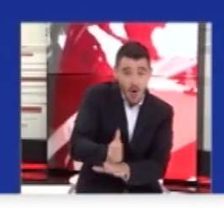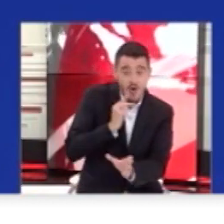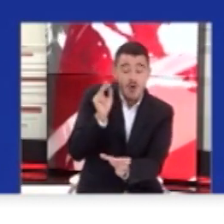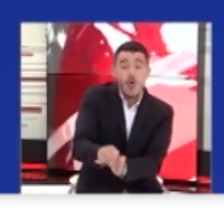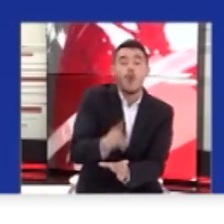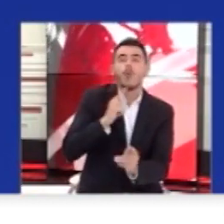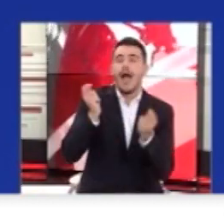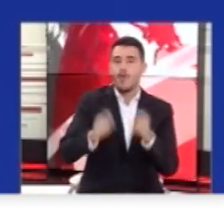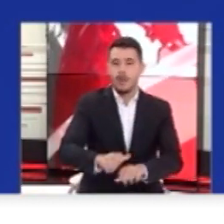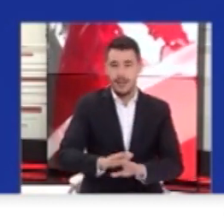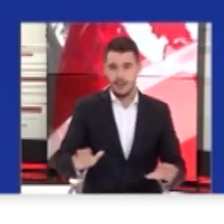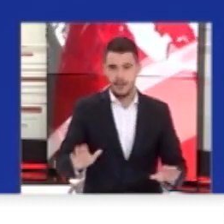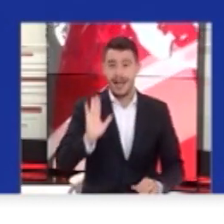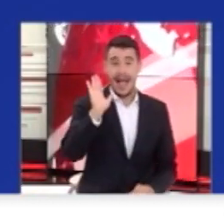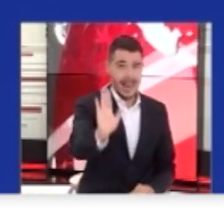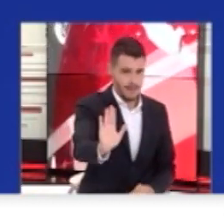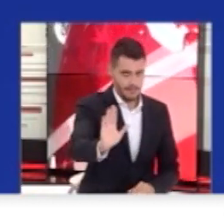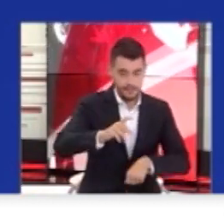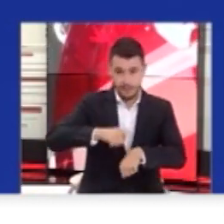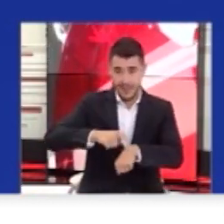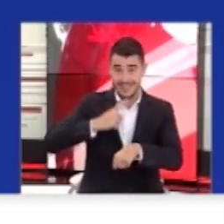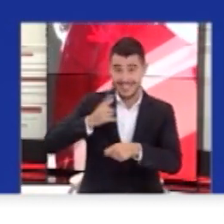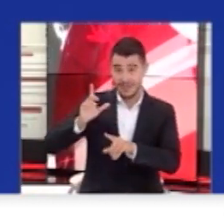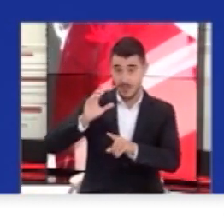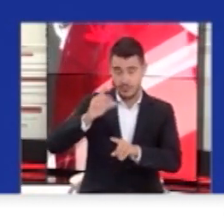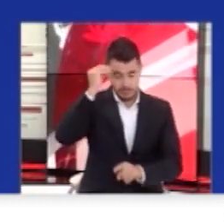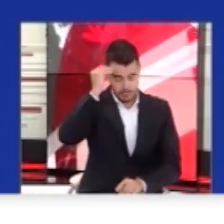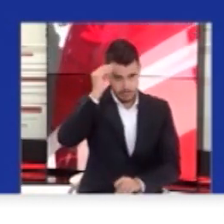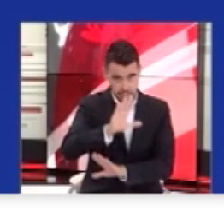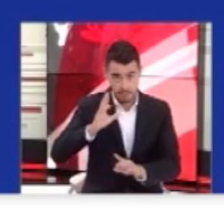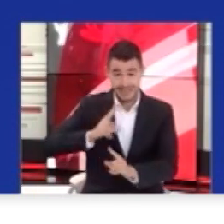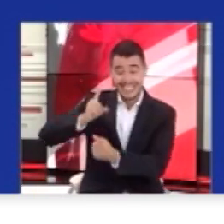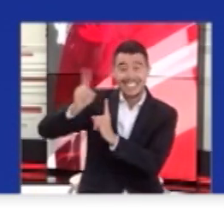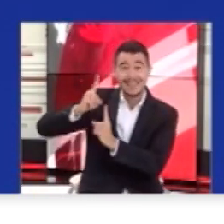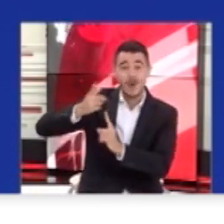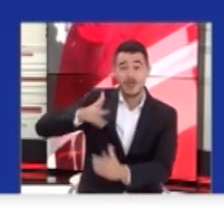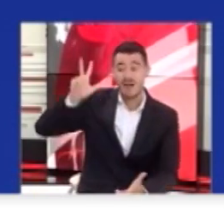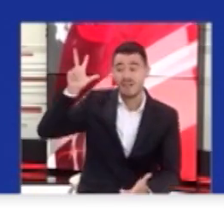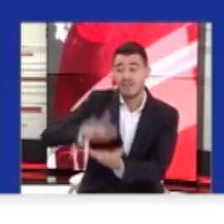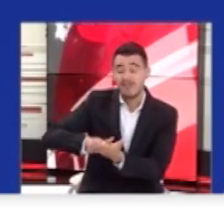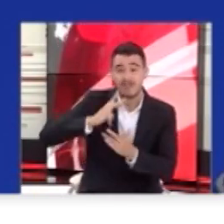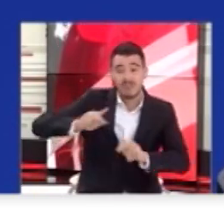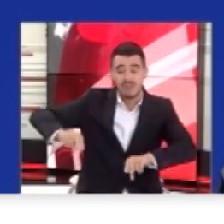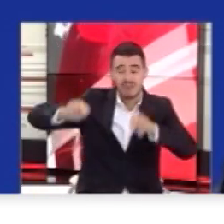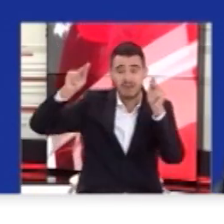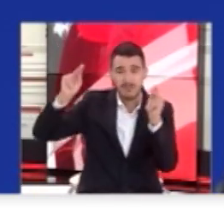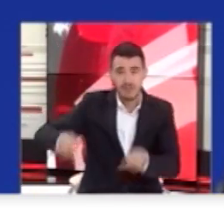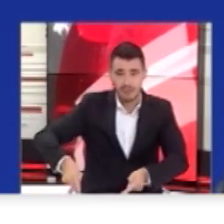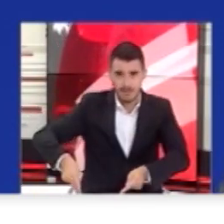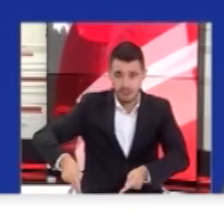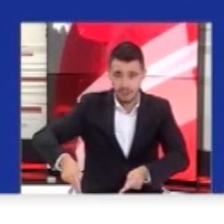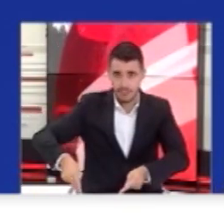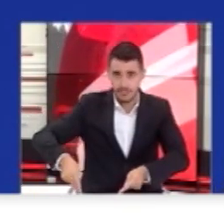Από τη στιγμή όμως που η Συμφωνία κυρώνεται και με βάση τη Συμφωνία κυρώνεται